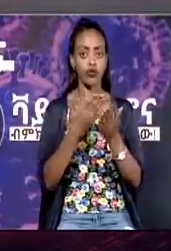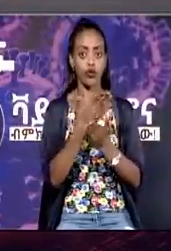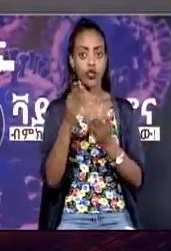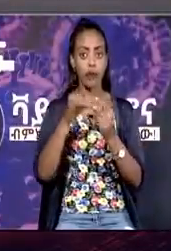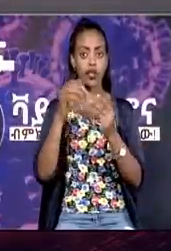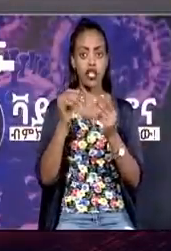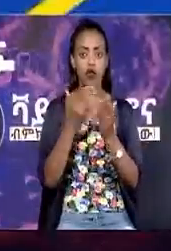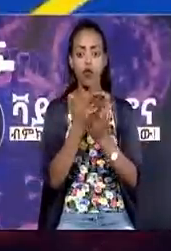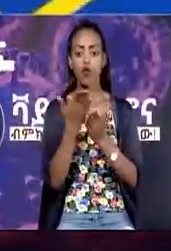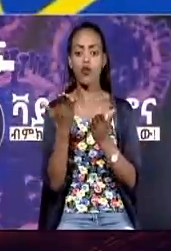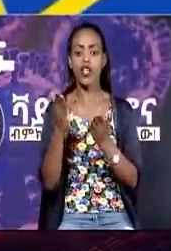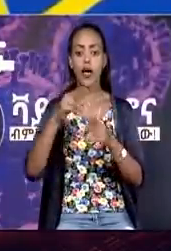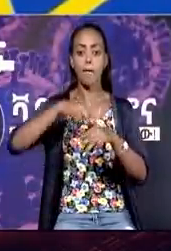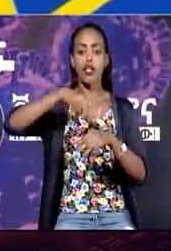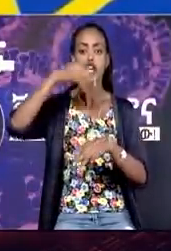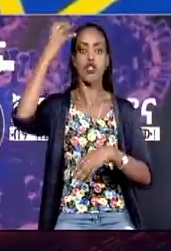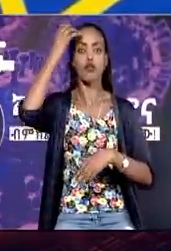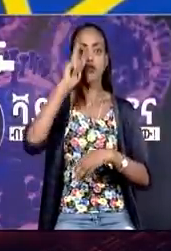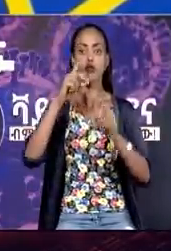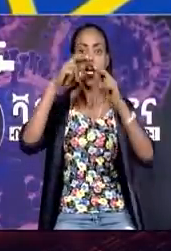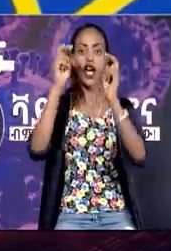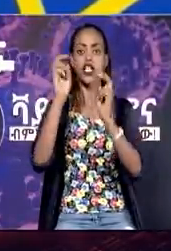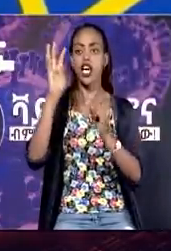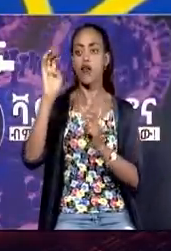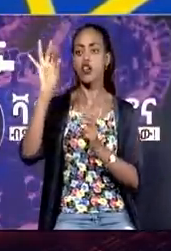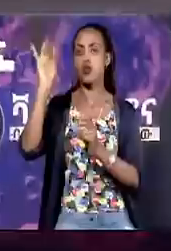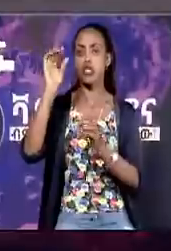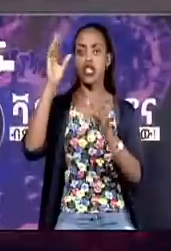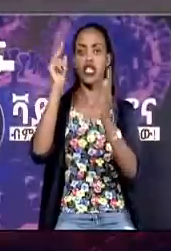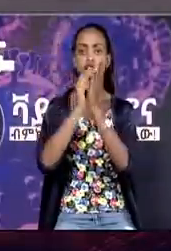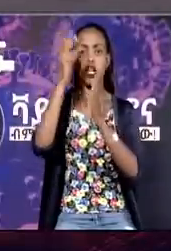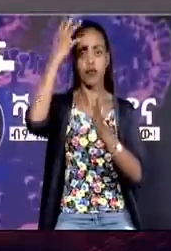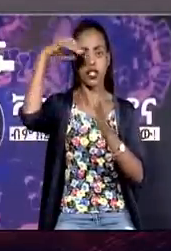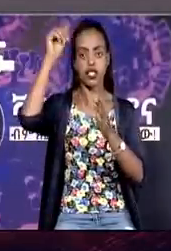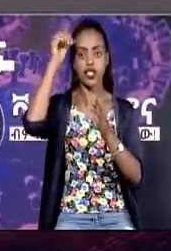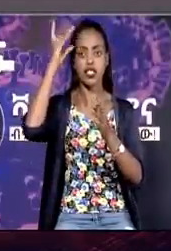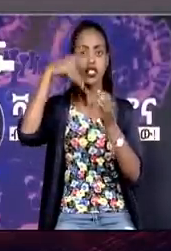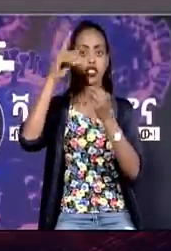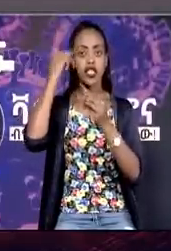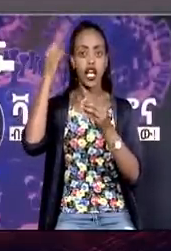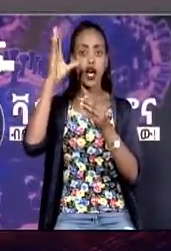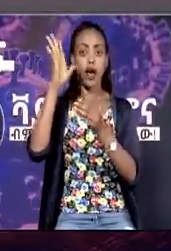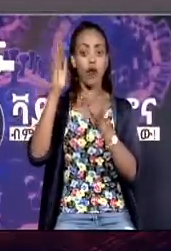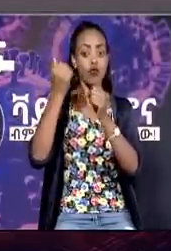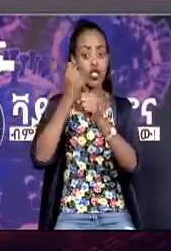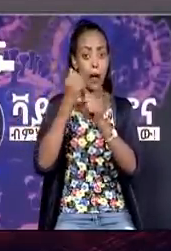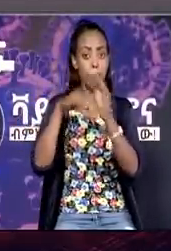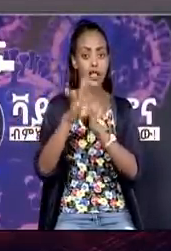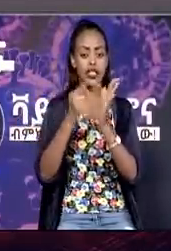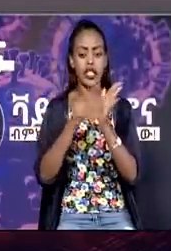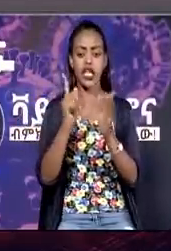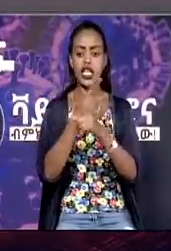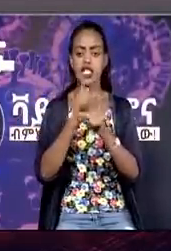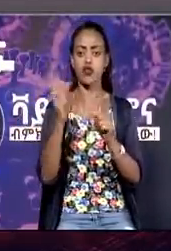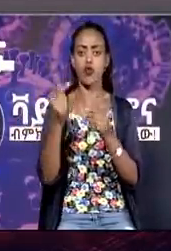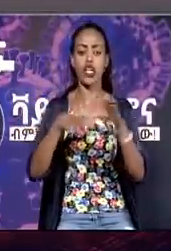ጉዳይ ምጥያሽ መንግስቲ እዩ። ዓንቀፅ 48 ናይ ሕገ መንግስቲ ክልል ትግራይ መረፃ ኣብ ውሽጢ 5 ዓመት ነፃን ዲሞክራሲያዊ ኮይኑ ክካየደ